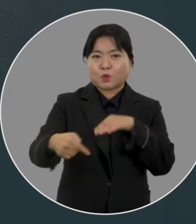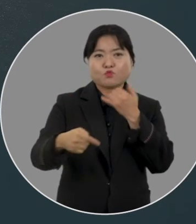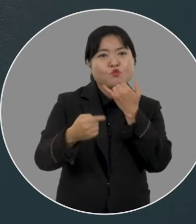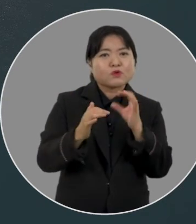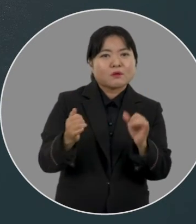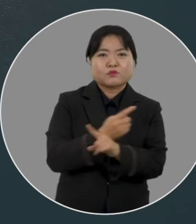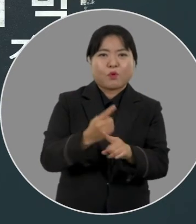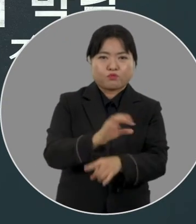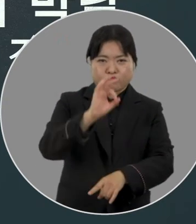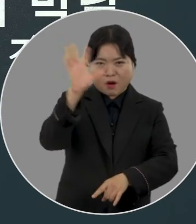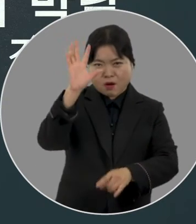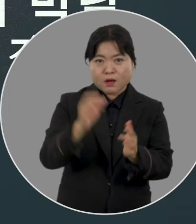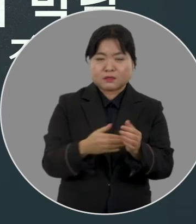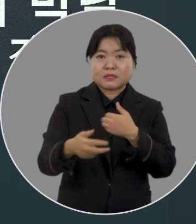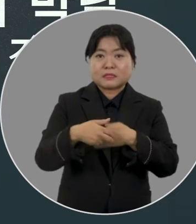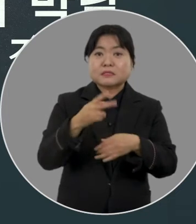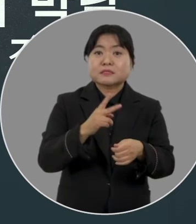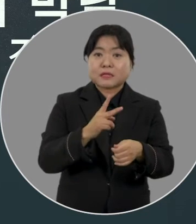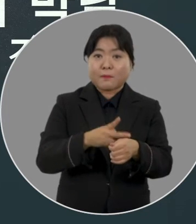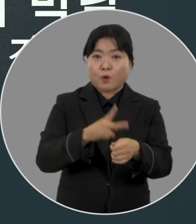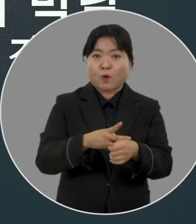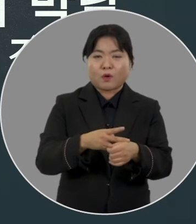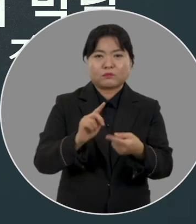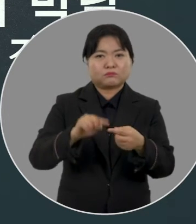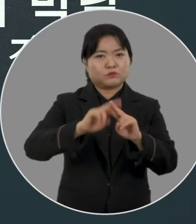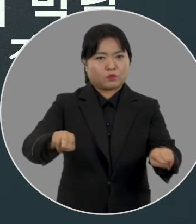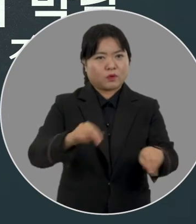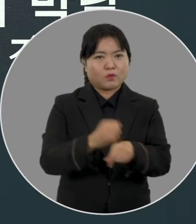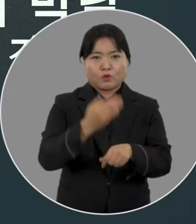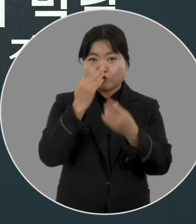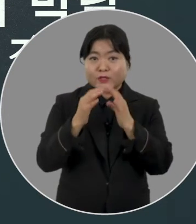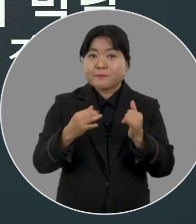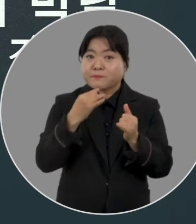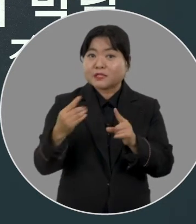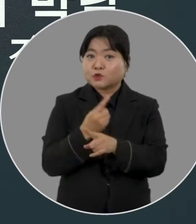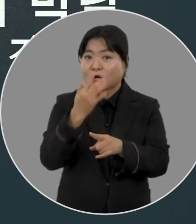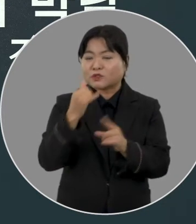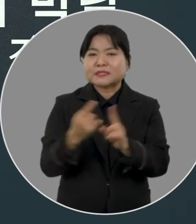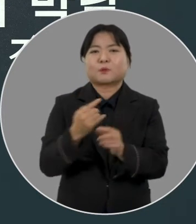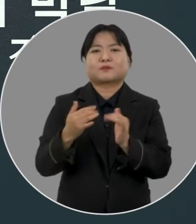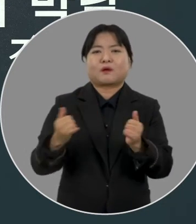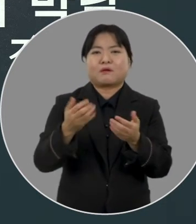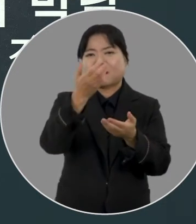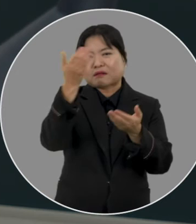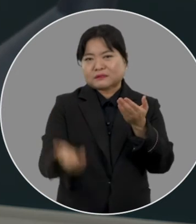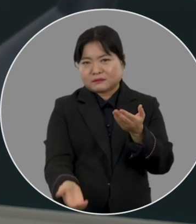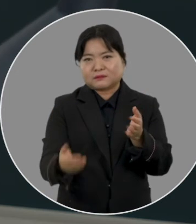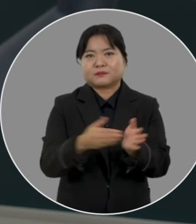없다라고 해서 의사 면허를 박탈하고 유대인만 치료할 수 있는 치료사로 강등을